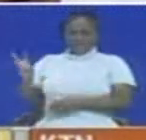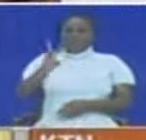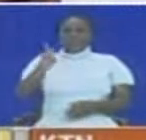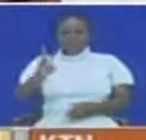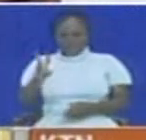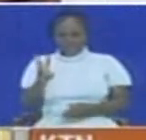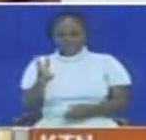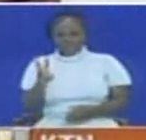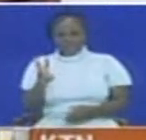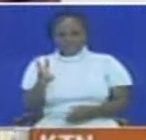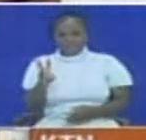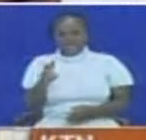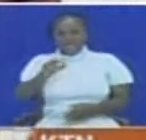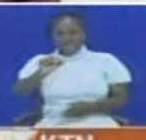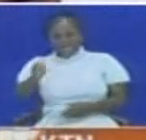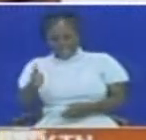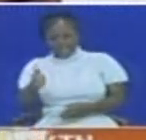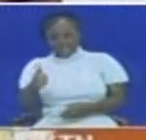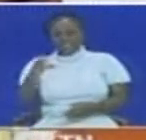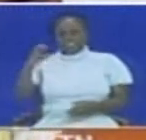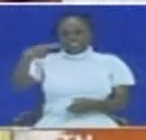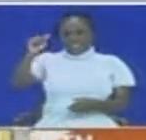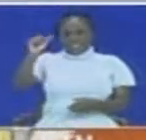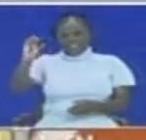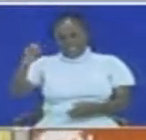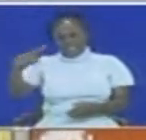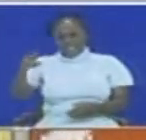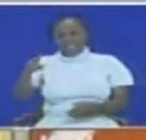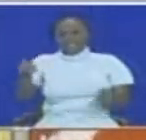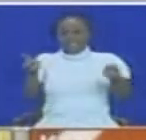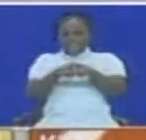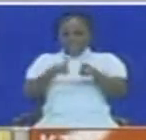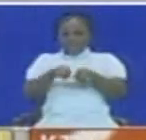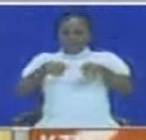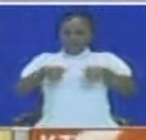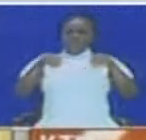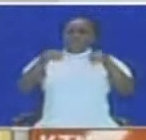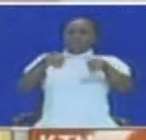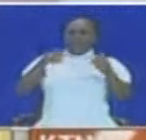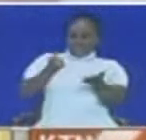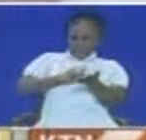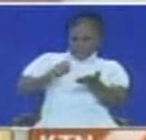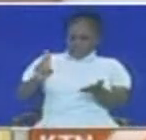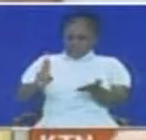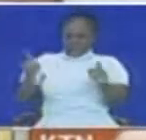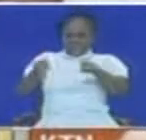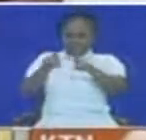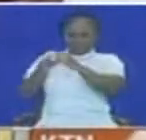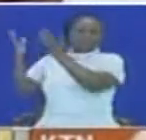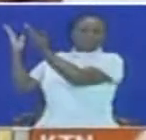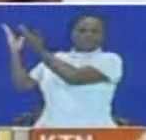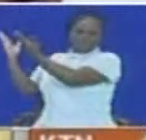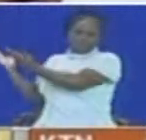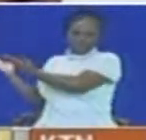Adhiambo Okwany, Enoch Chacha, Patrick Okwaro. Vile vile wanaosubiri kidole cha rais ni Judge Robert Limo,